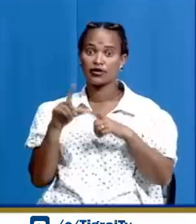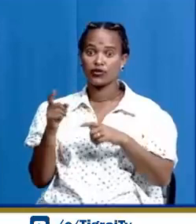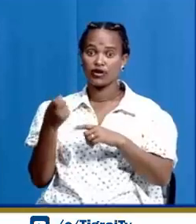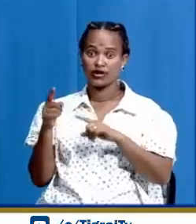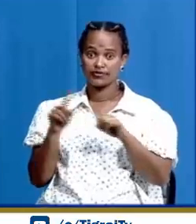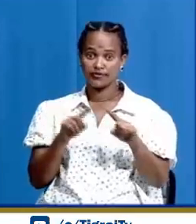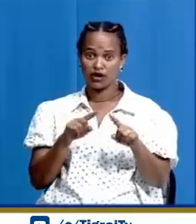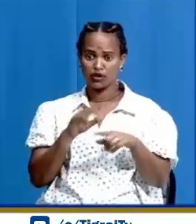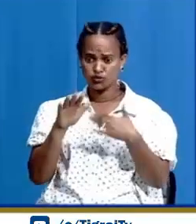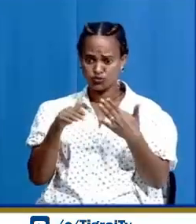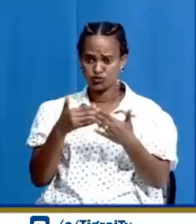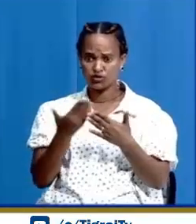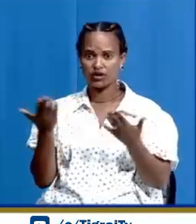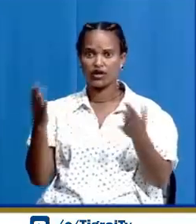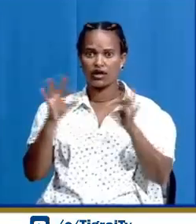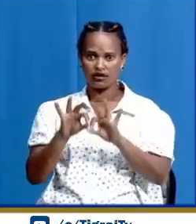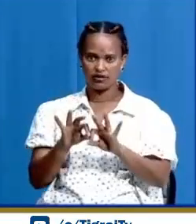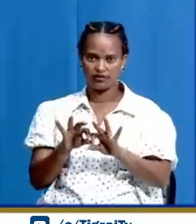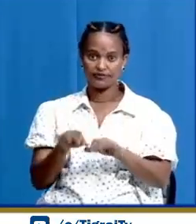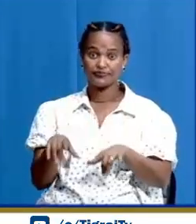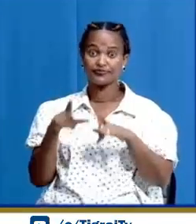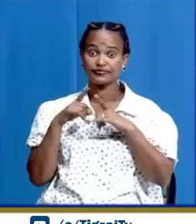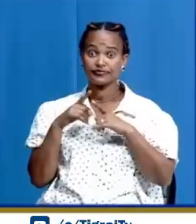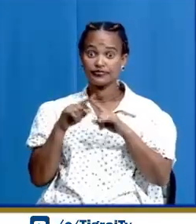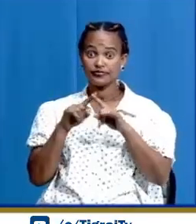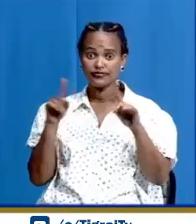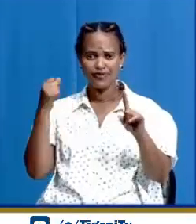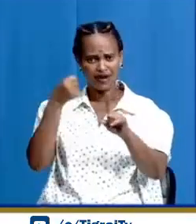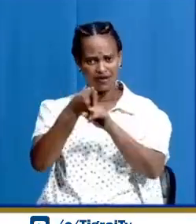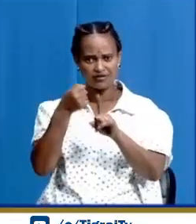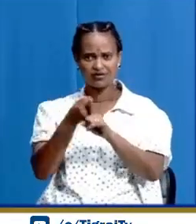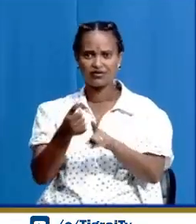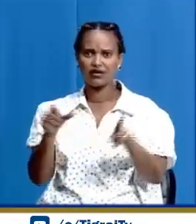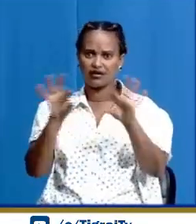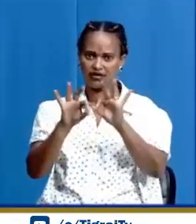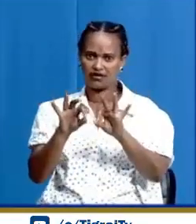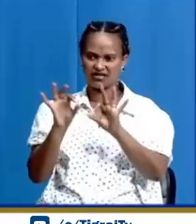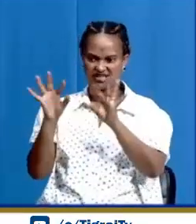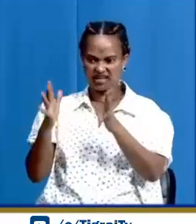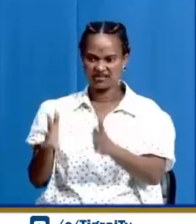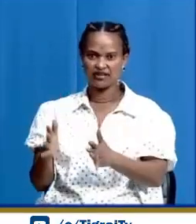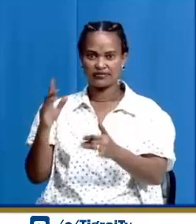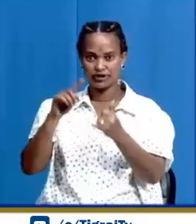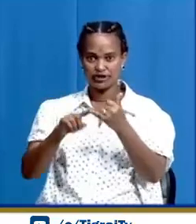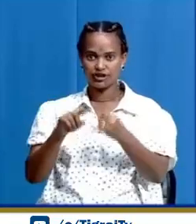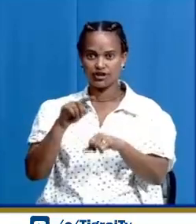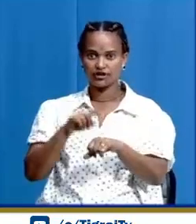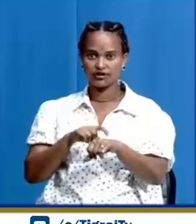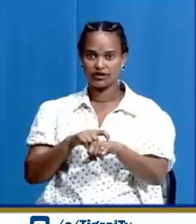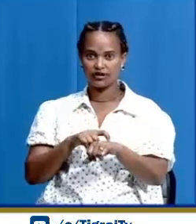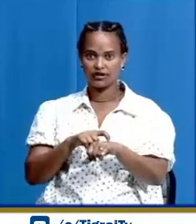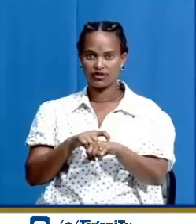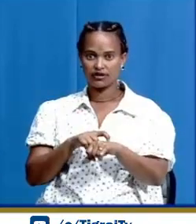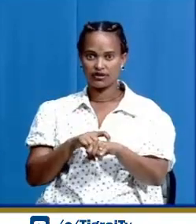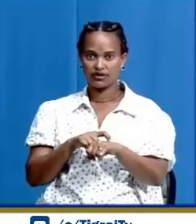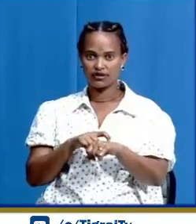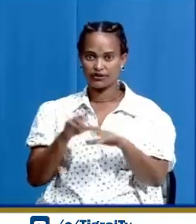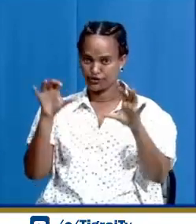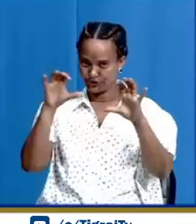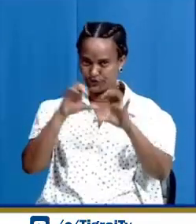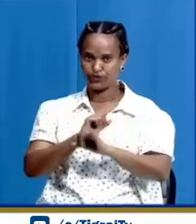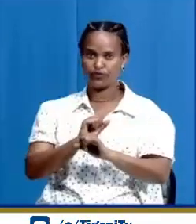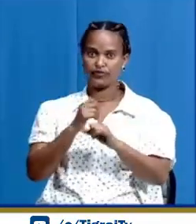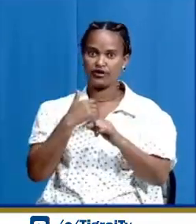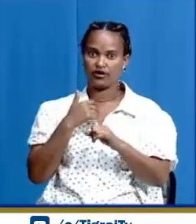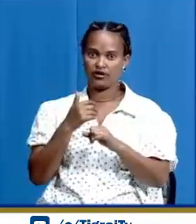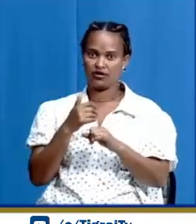ከዓነይ ኩሉ ነገር የድልየና እዩ ንክንነብር ግን ቃልሲ የድልየና ማለት እዩ። ፀላእትና ከዚ ንመጨረሻ ግዜ ኢሉ እንዲመፅ እኒ ናይ መጨረሻ ጨርሶም ኢና ኢሉ